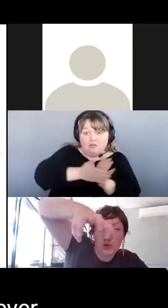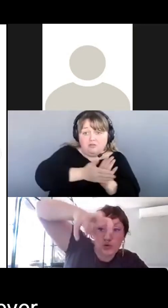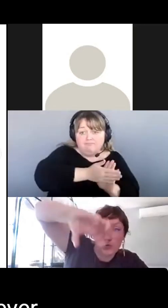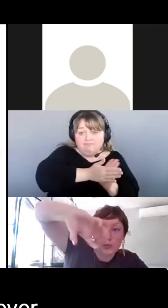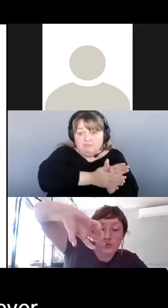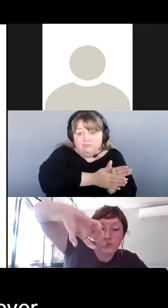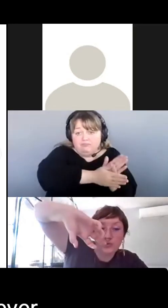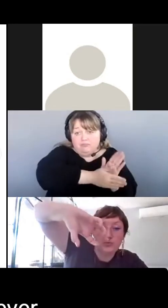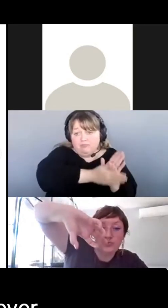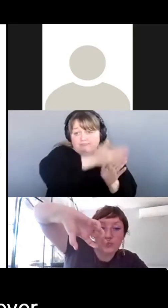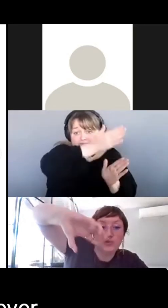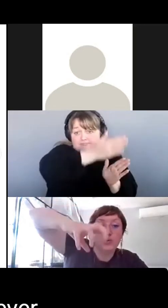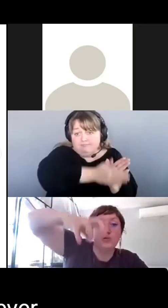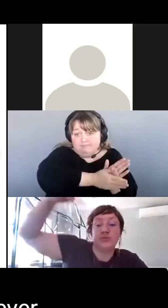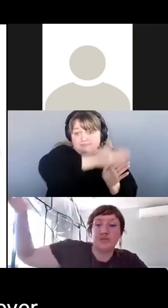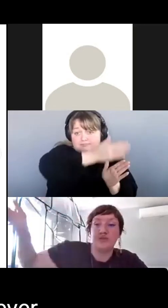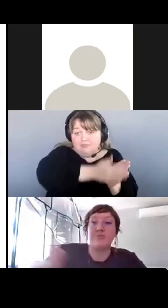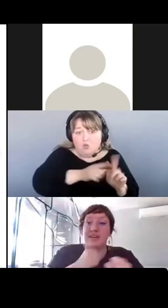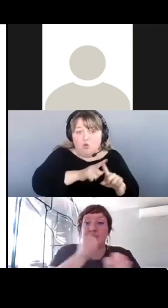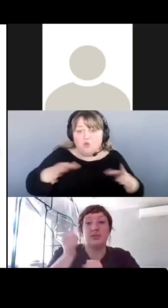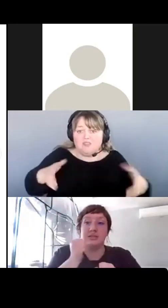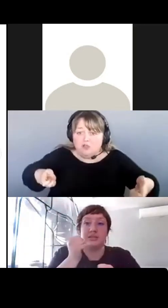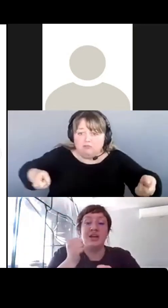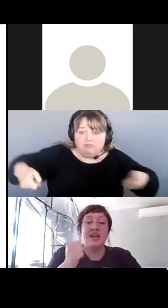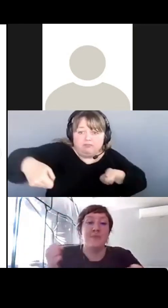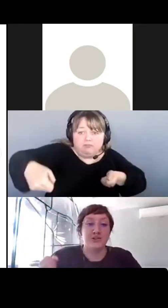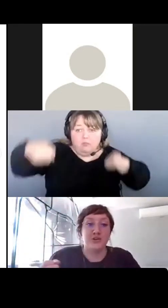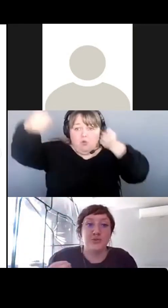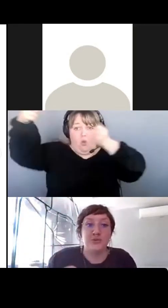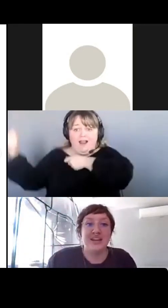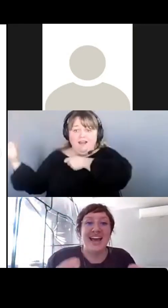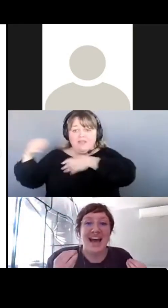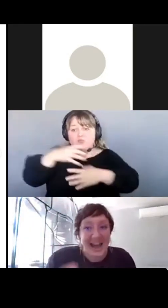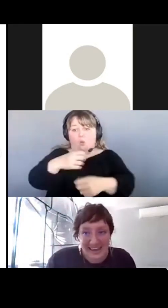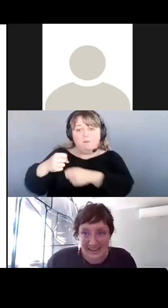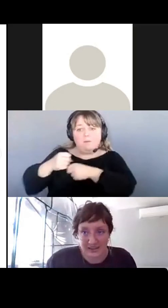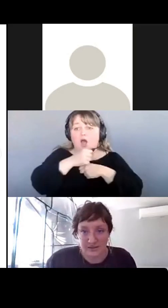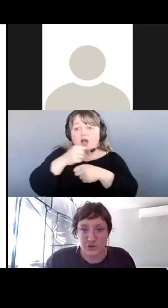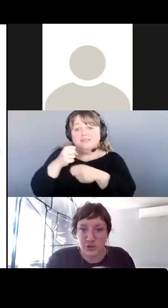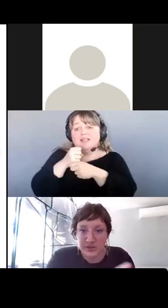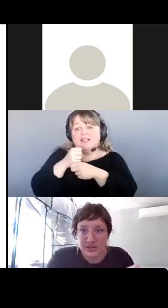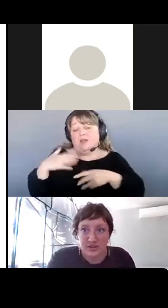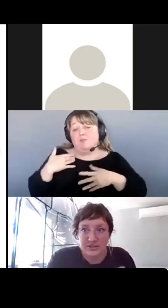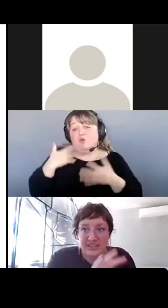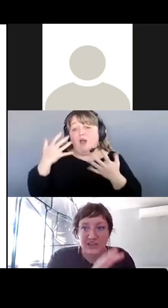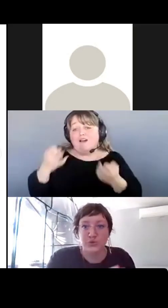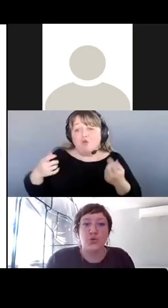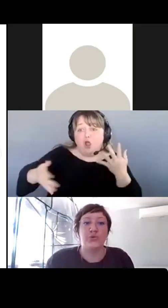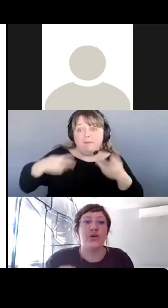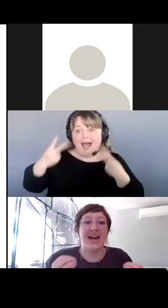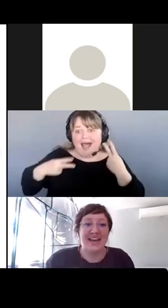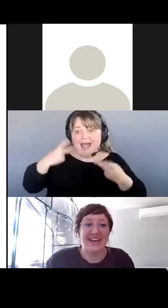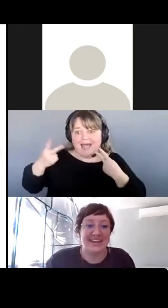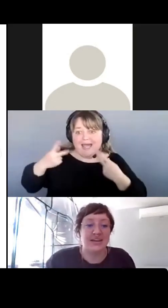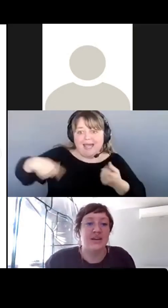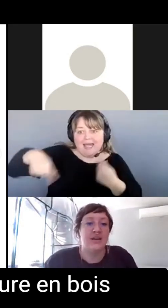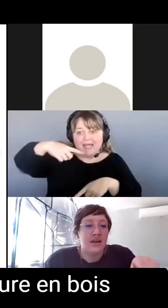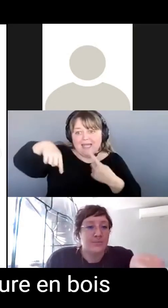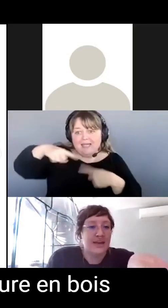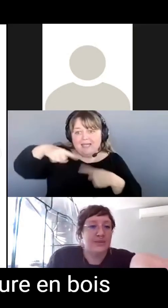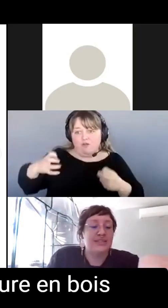il y a un capuchon que vous pouvez enlever puis aller brasser ça parce que vous voulez aérer. Celui-là, c'est quelque chose qu'on veut